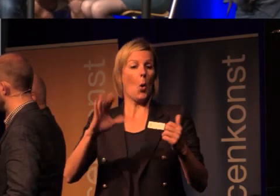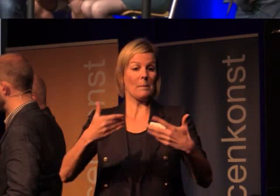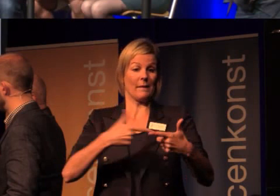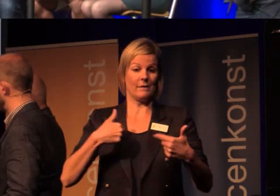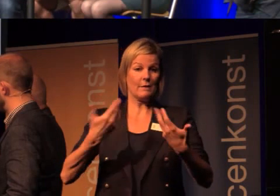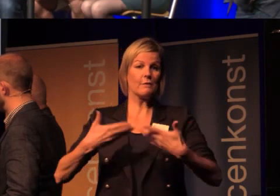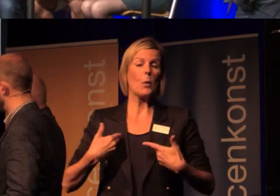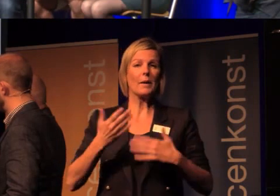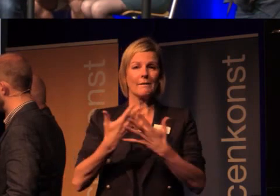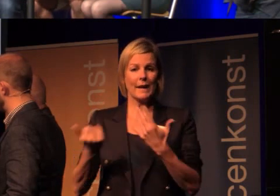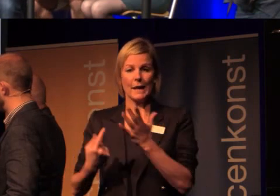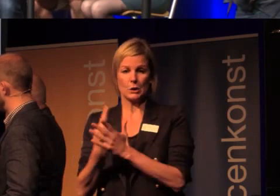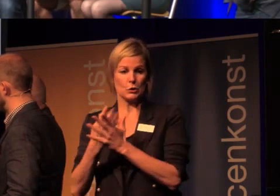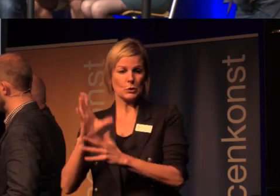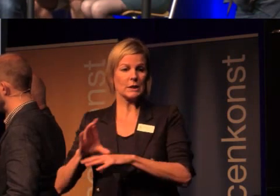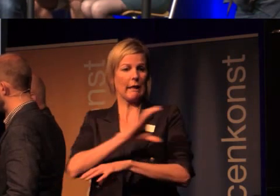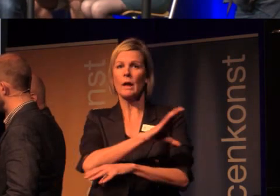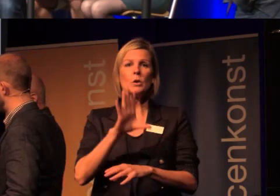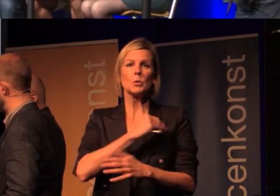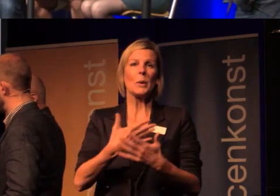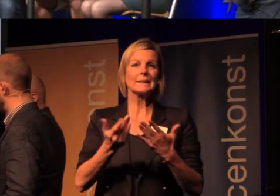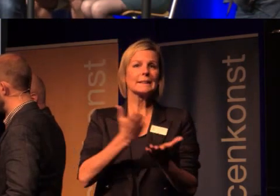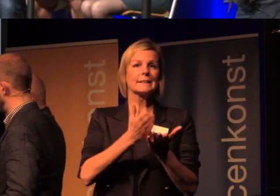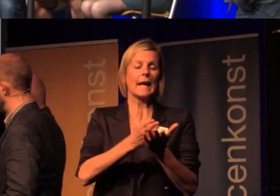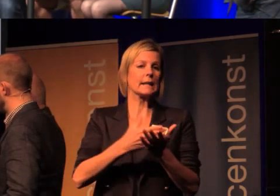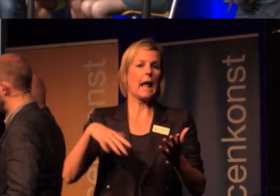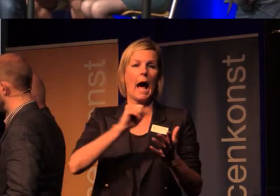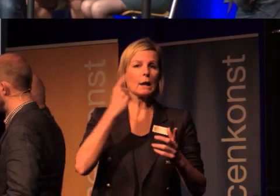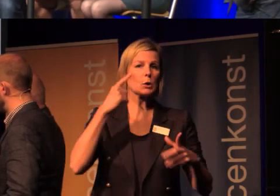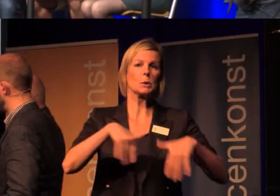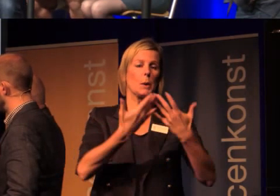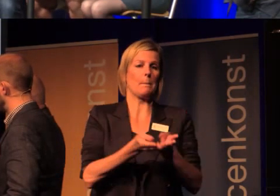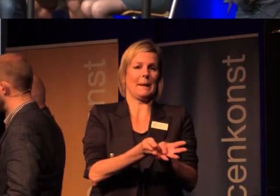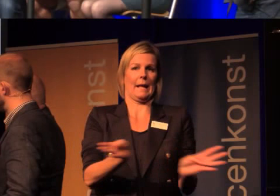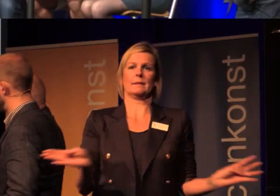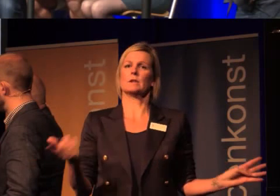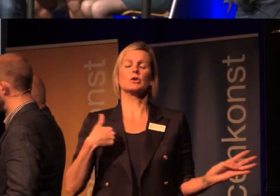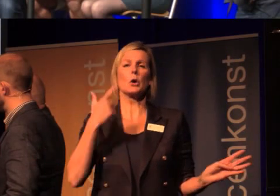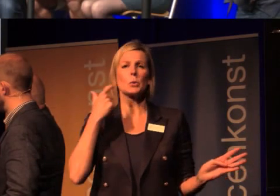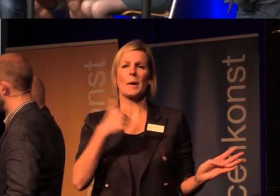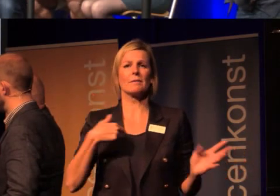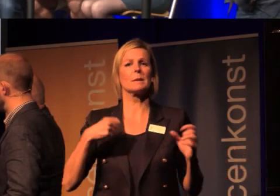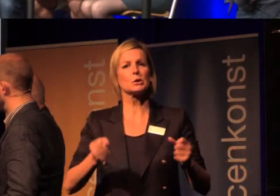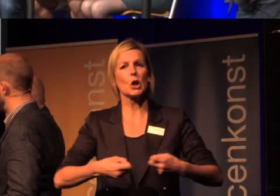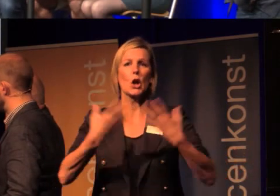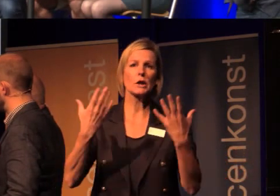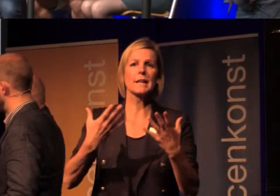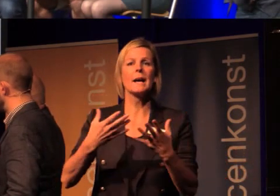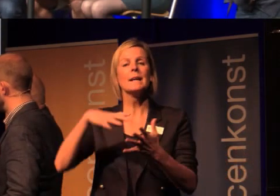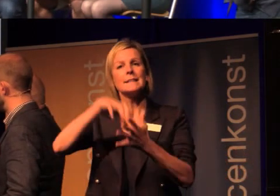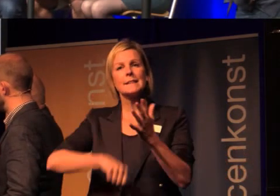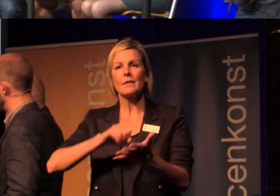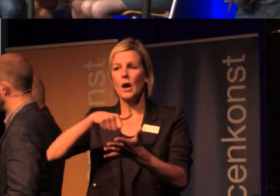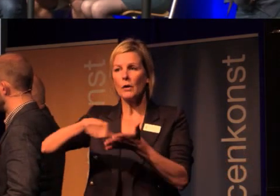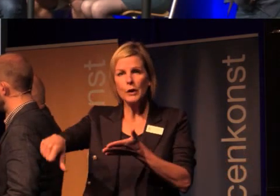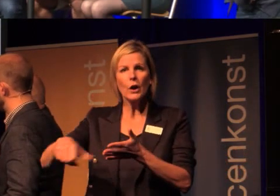kunna tillskapa just mer resurser till den stora breda kulturen. Jag tror att det handlar om ganska mycket andra saker. Alla dels om jobbskatteavdrag, mer pengar i plånboken